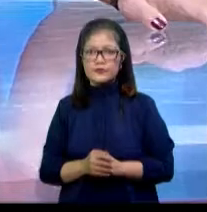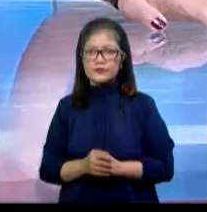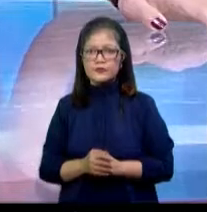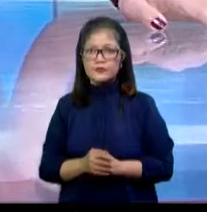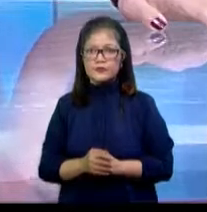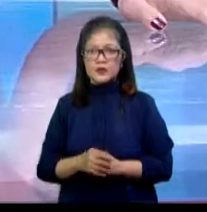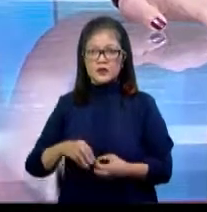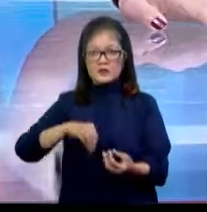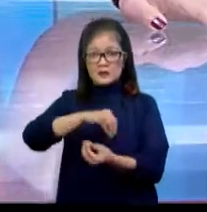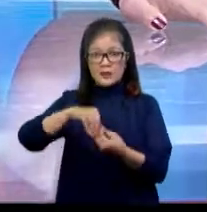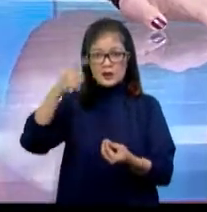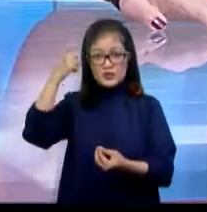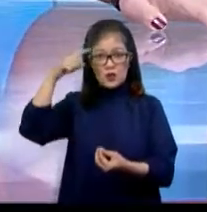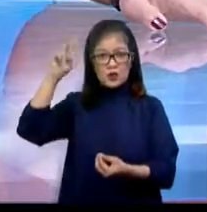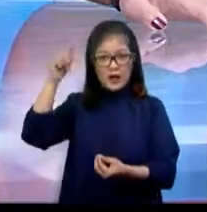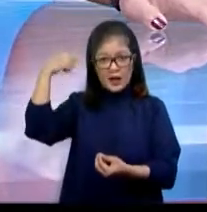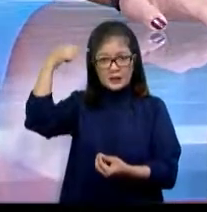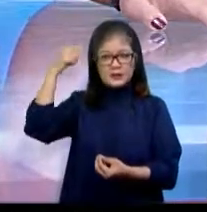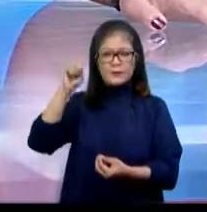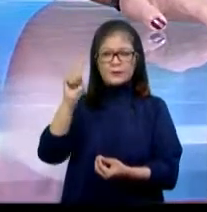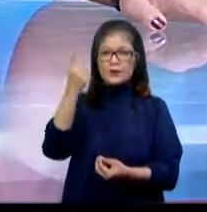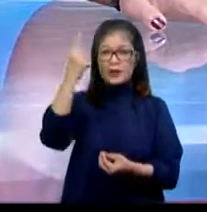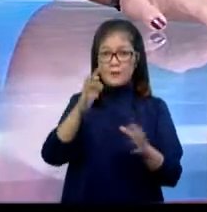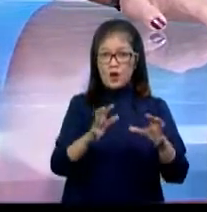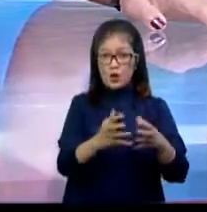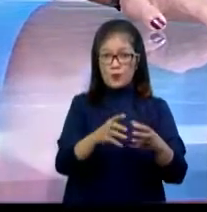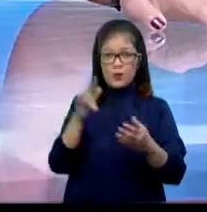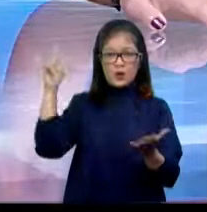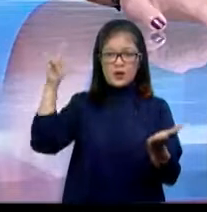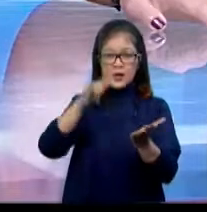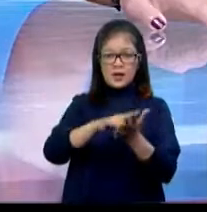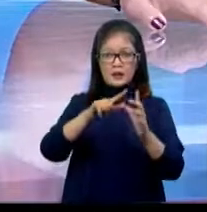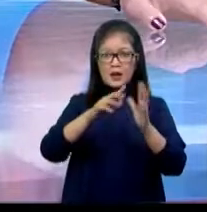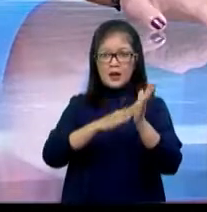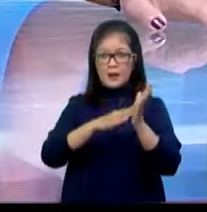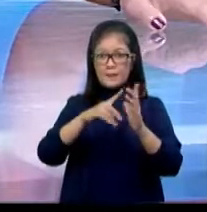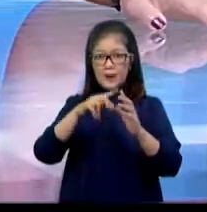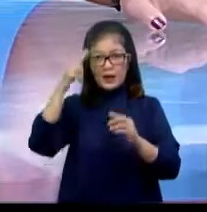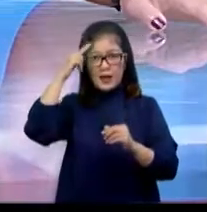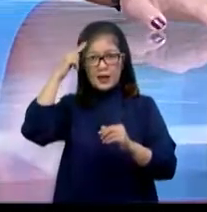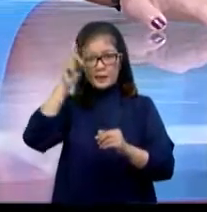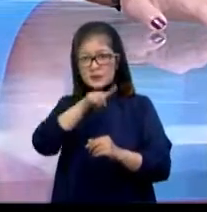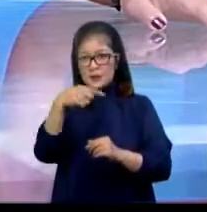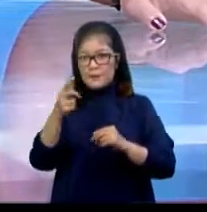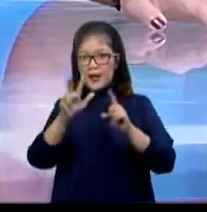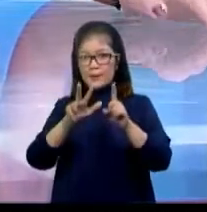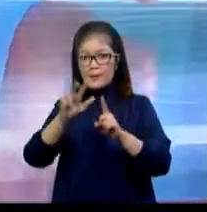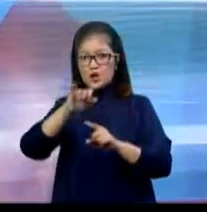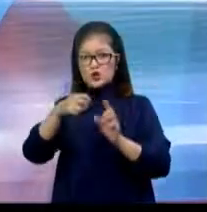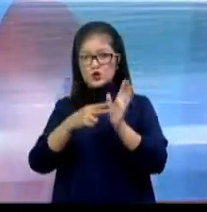Pemirsa, jemaah calon haji gelombang pertama mendarat di Bandara Amma, Madinah, Arab Saudi hingga 18 Juni